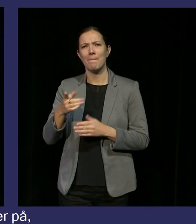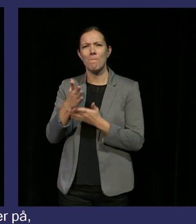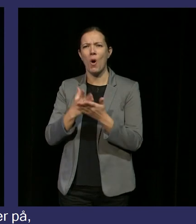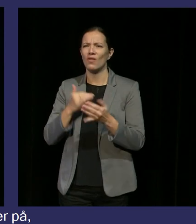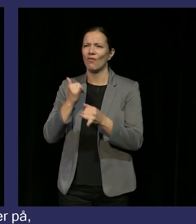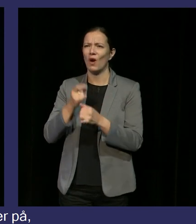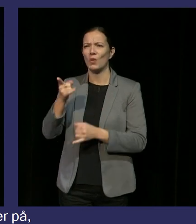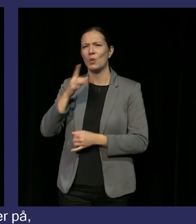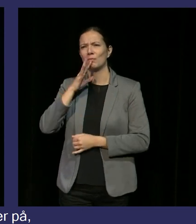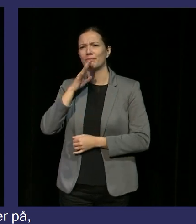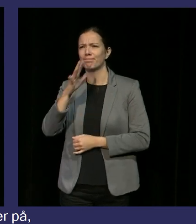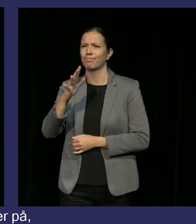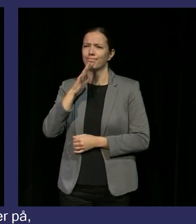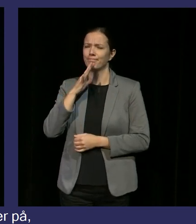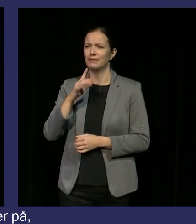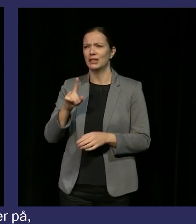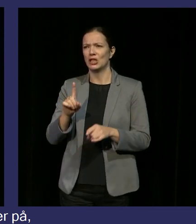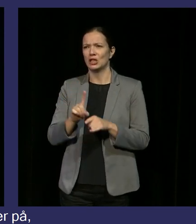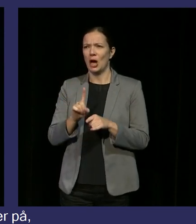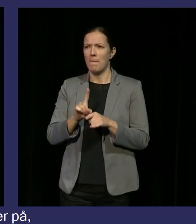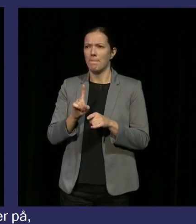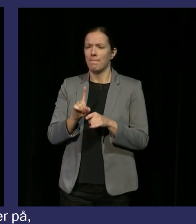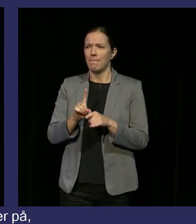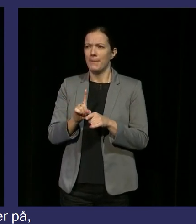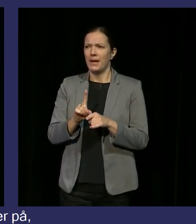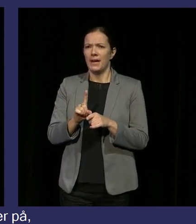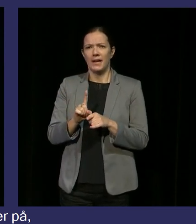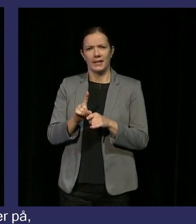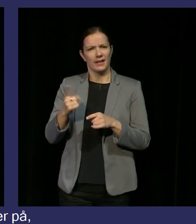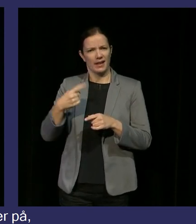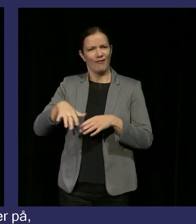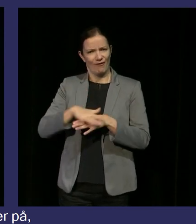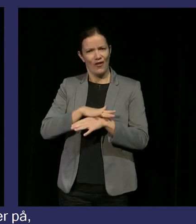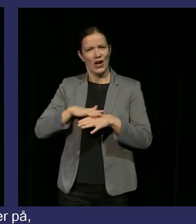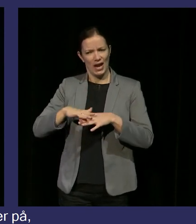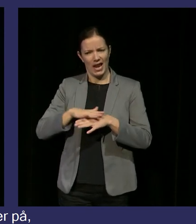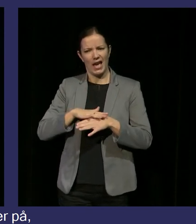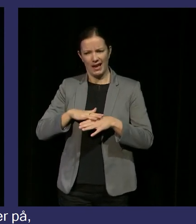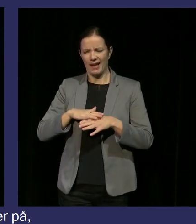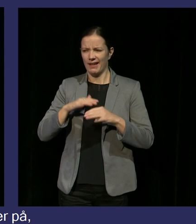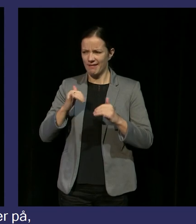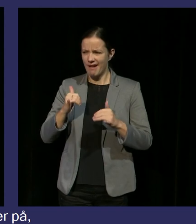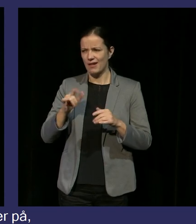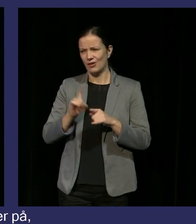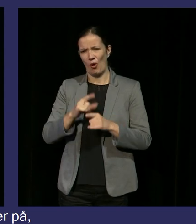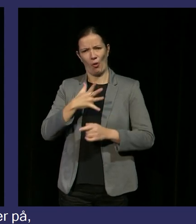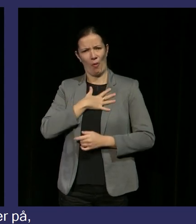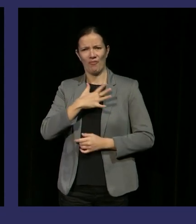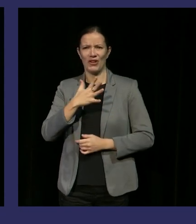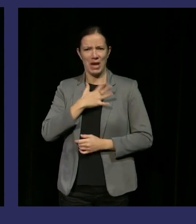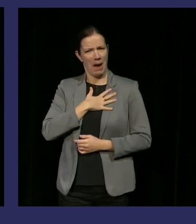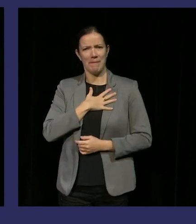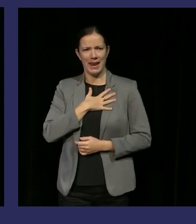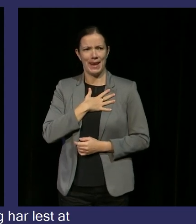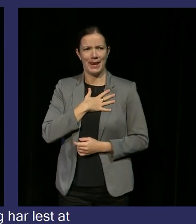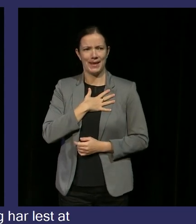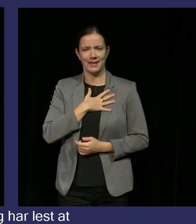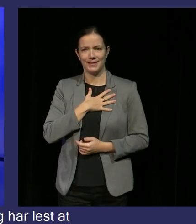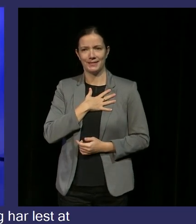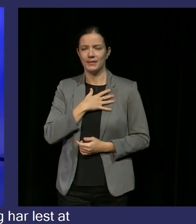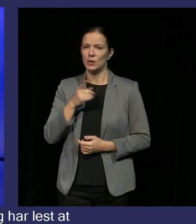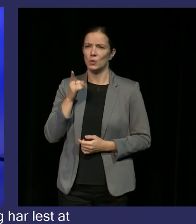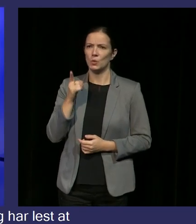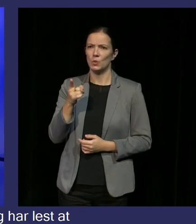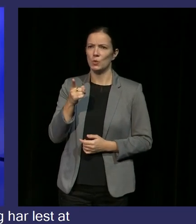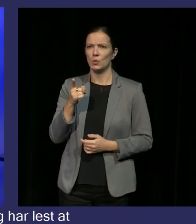du snakker på gjør at vi føler oss så komfortable. Du er